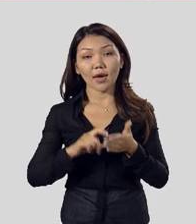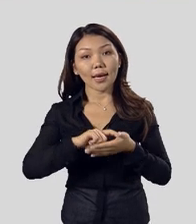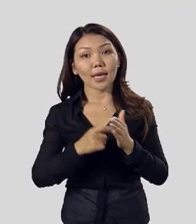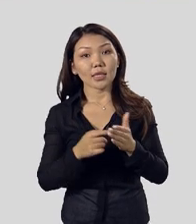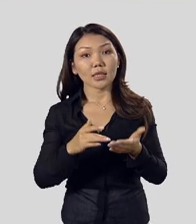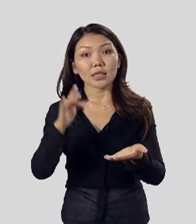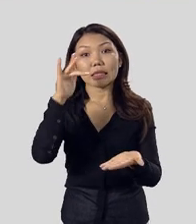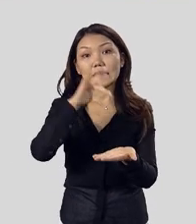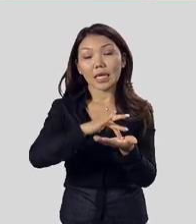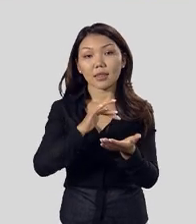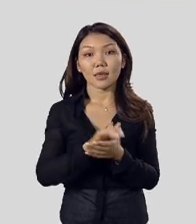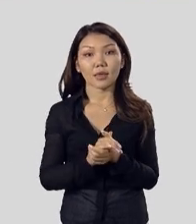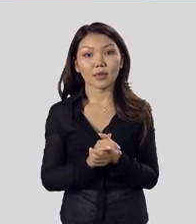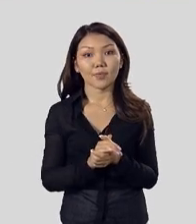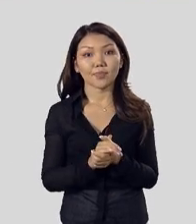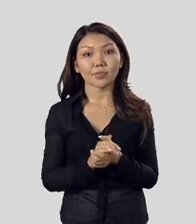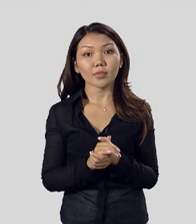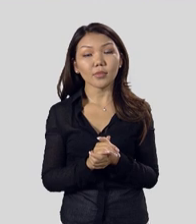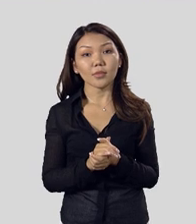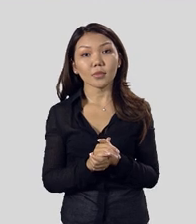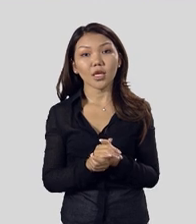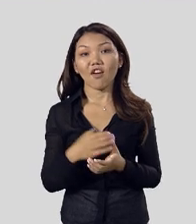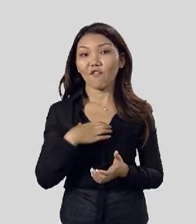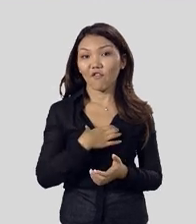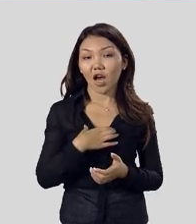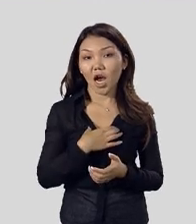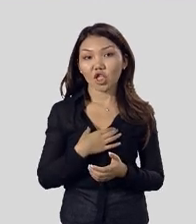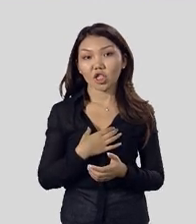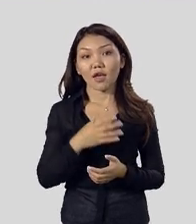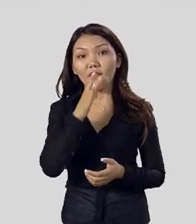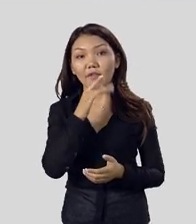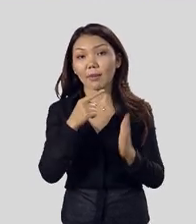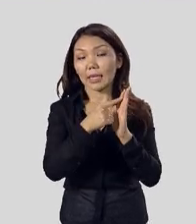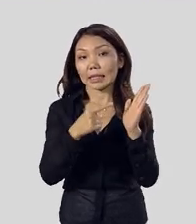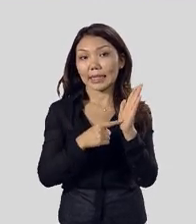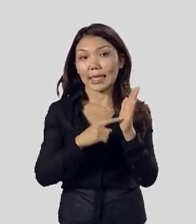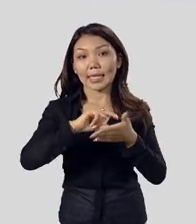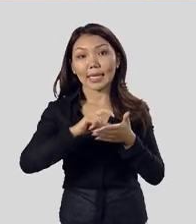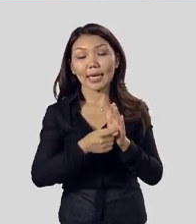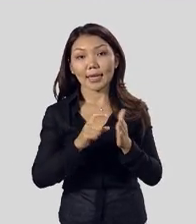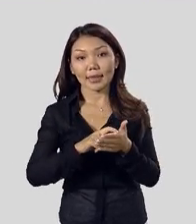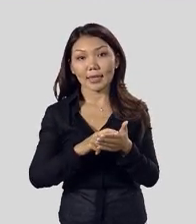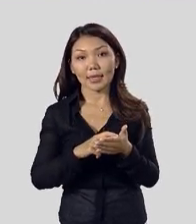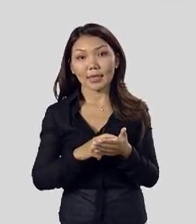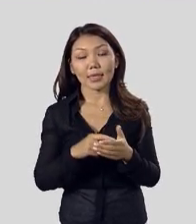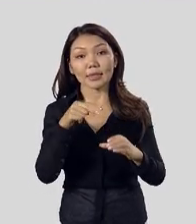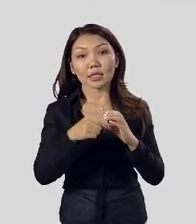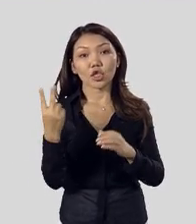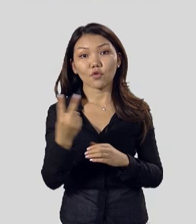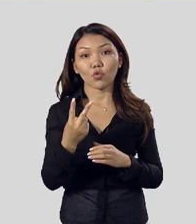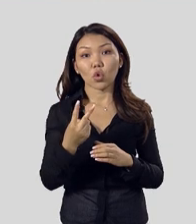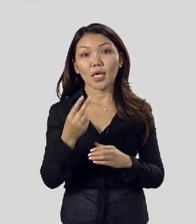или центра фома играет важную роль при делении клетки и состоит из двух центриолей